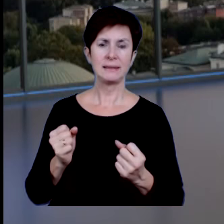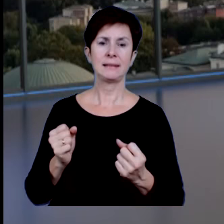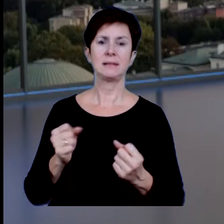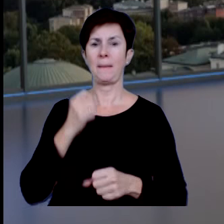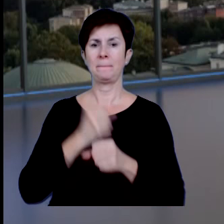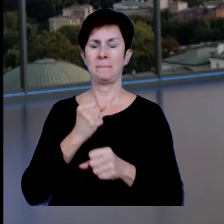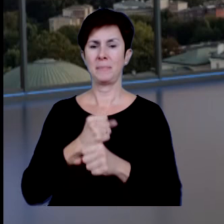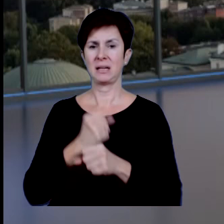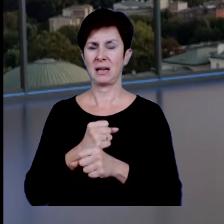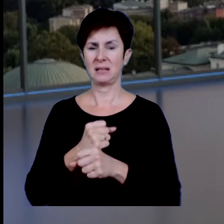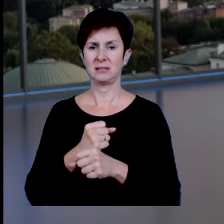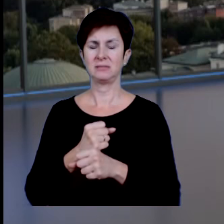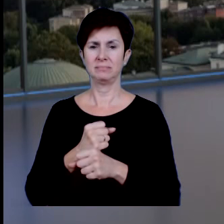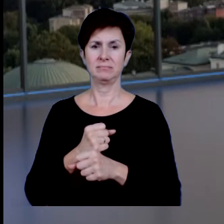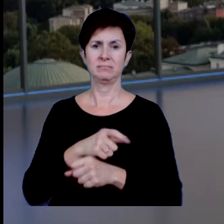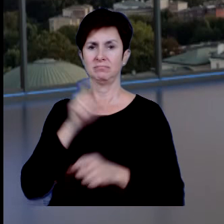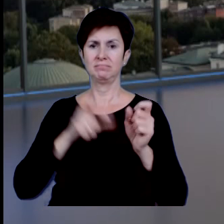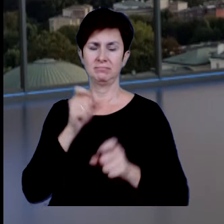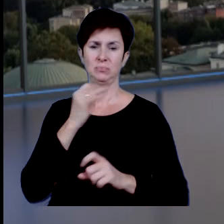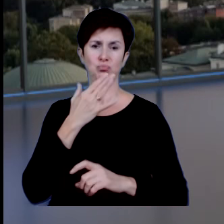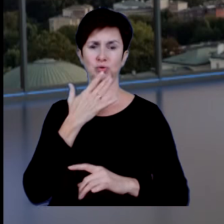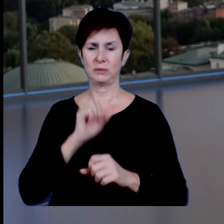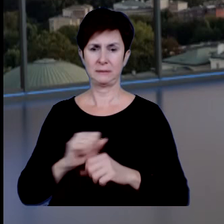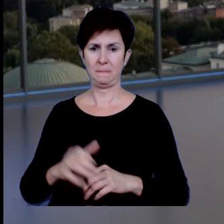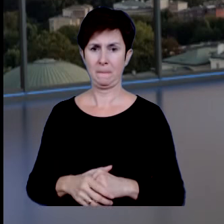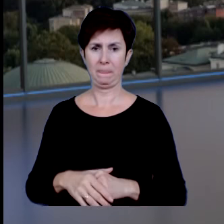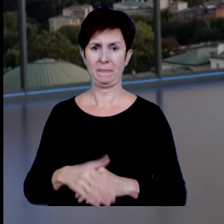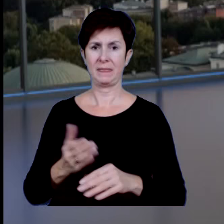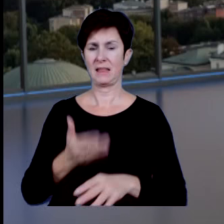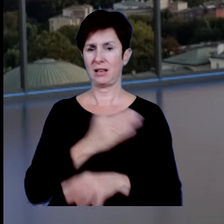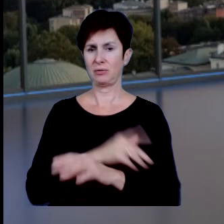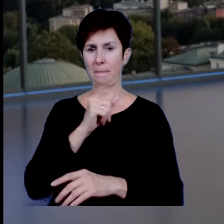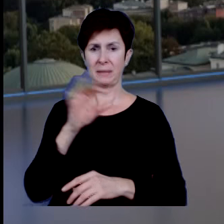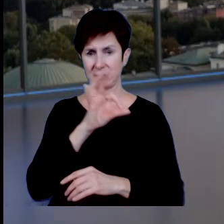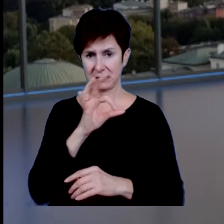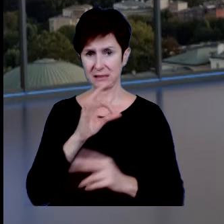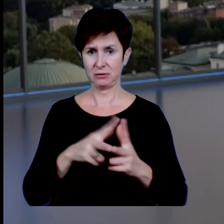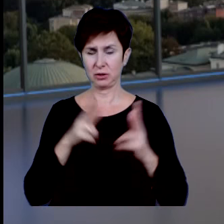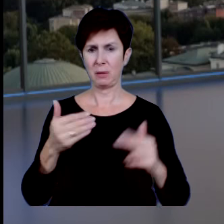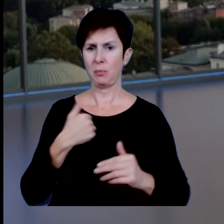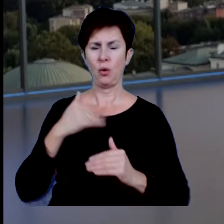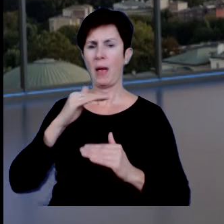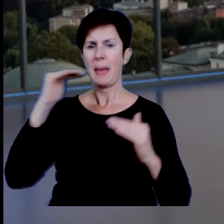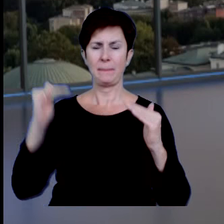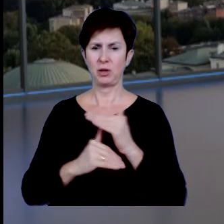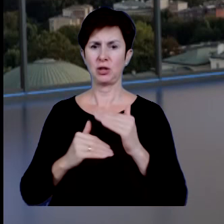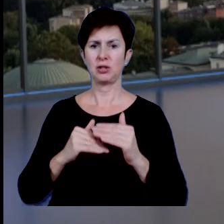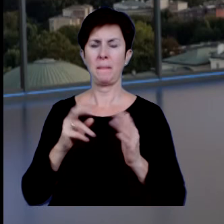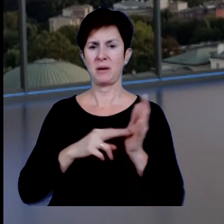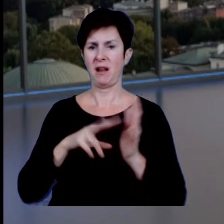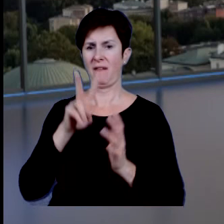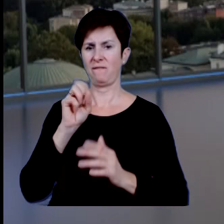KAS-u podnoszą. To za Prawa i Sprawiedliwości mieliśmy najniższą lukę VAT. Pierwsze półrocze tego roku skok